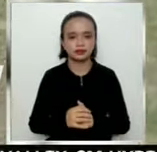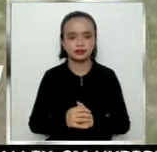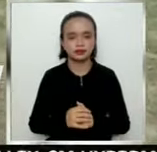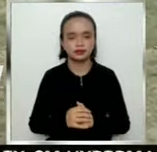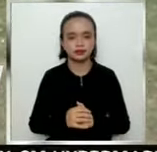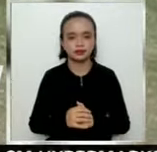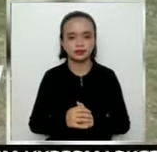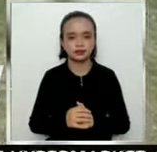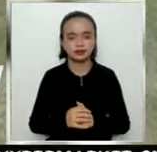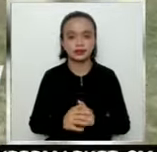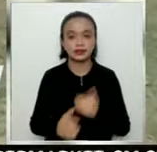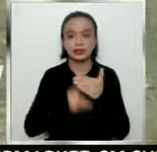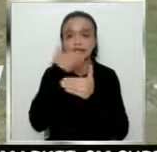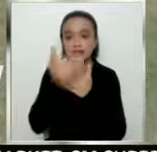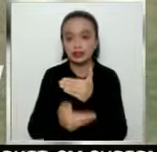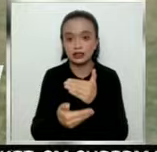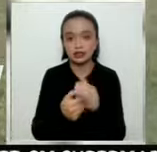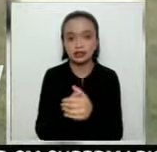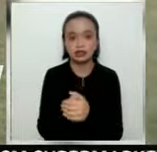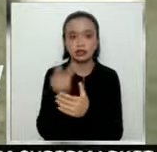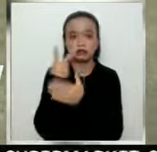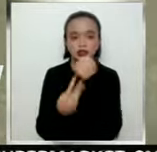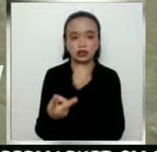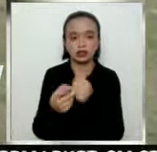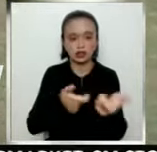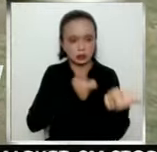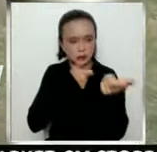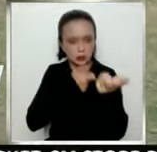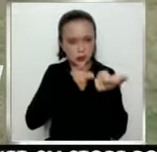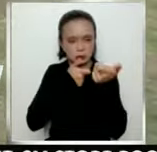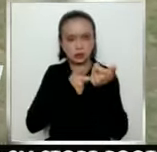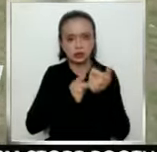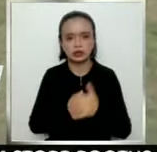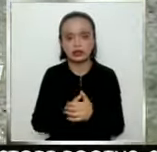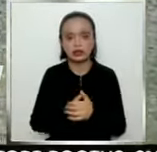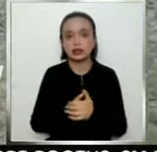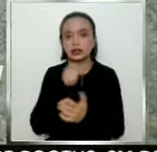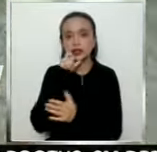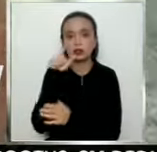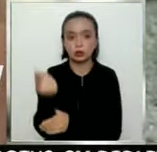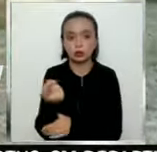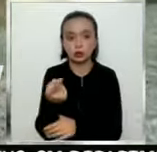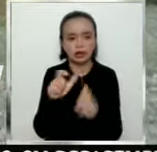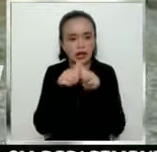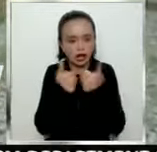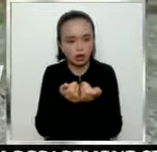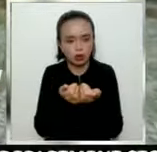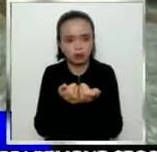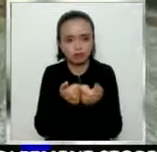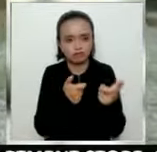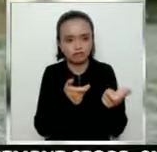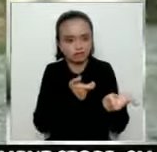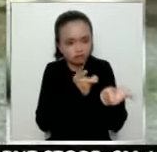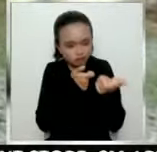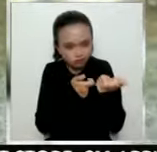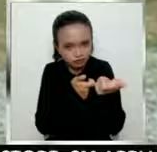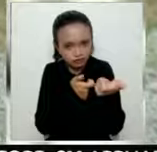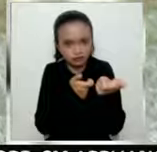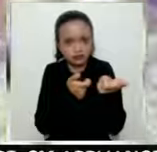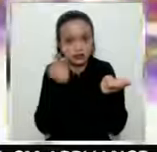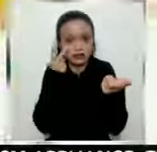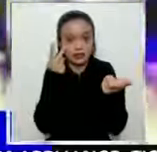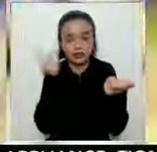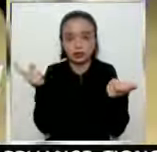At tandem shooting on the move. Bukod sa paghawak ng baril, approved din daw kay Binoy